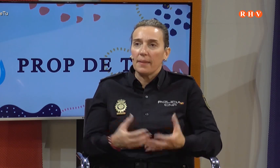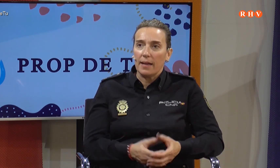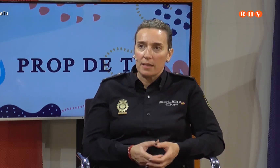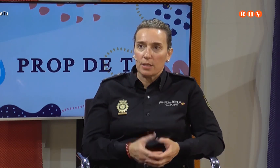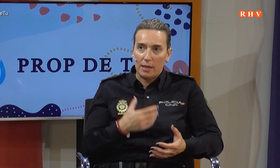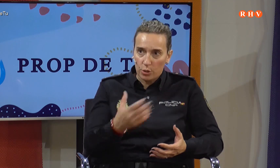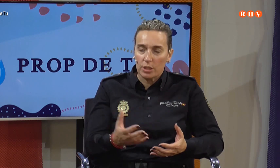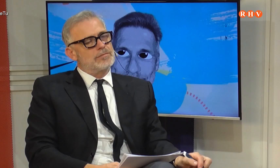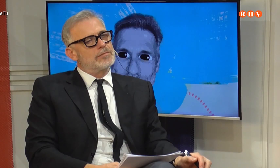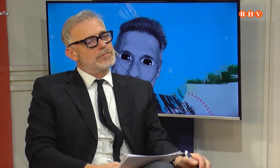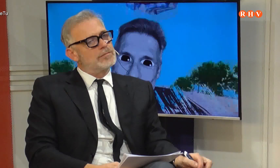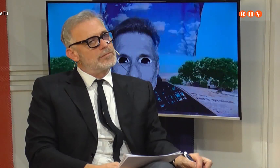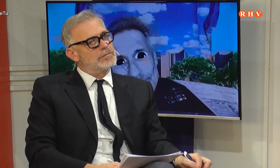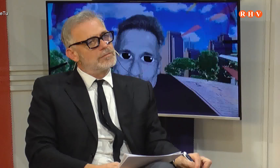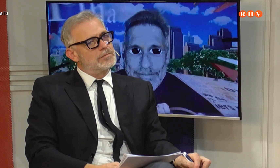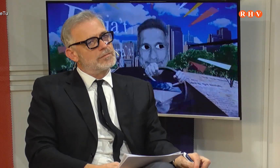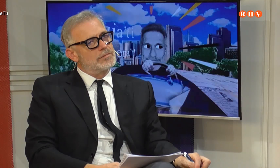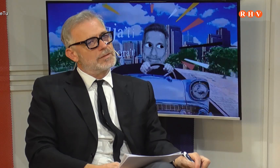a atendre als nostres